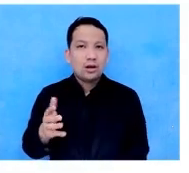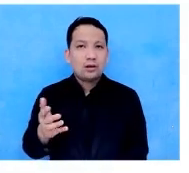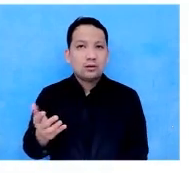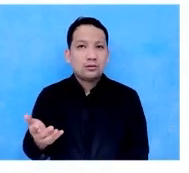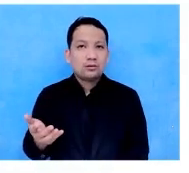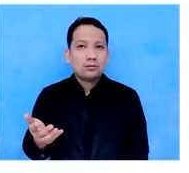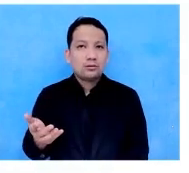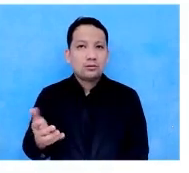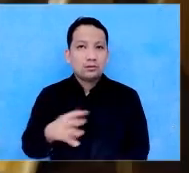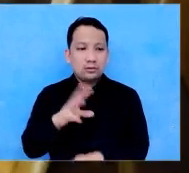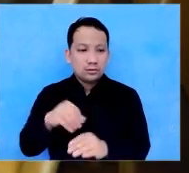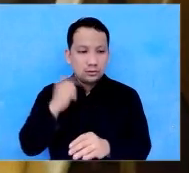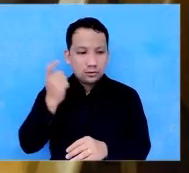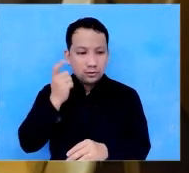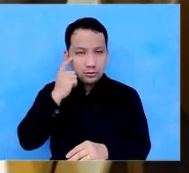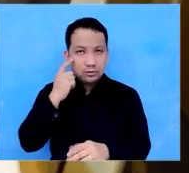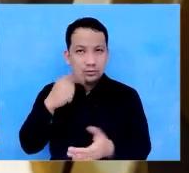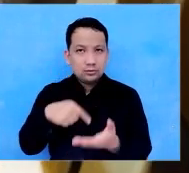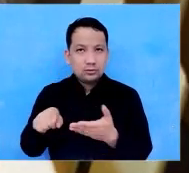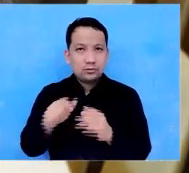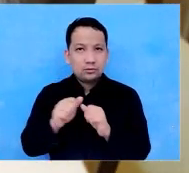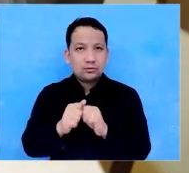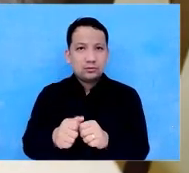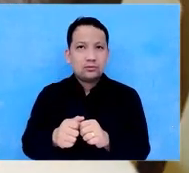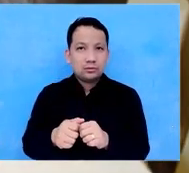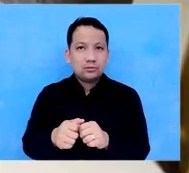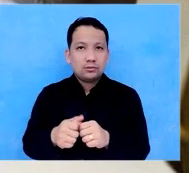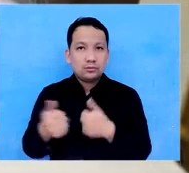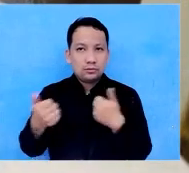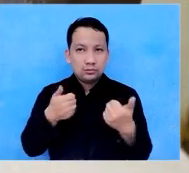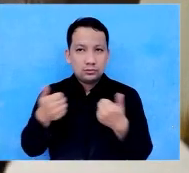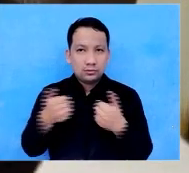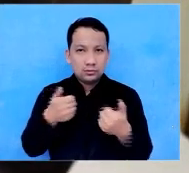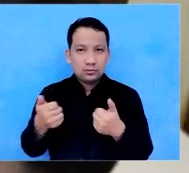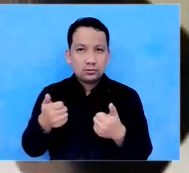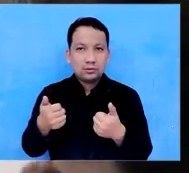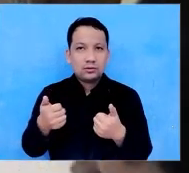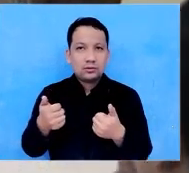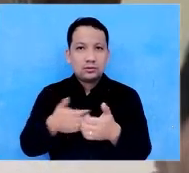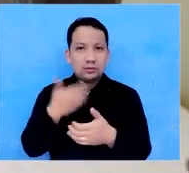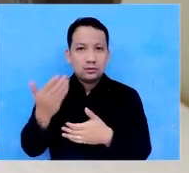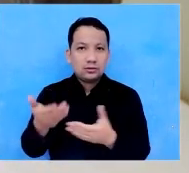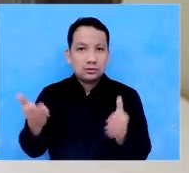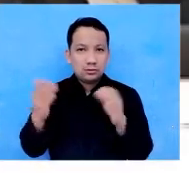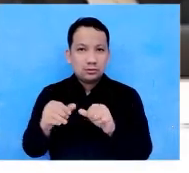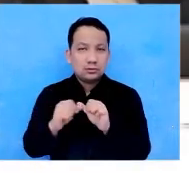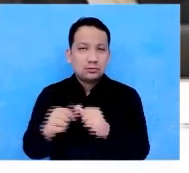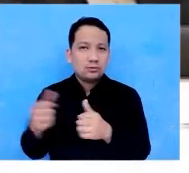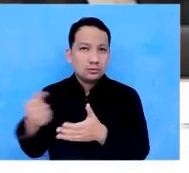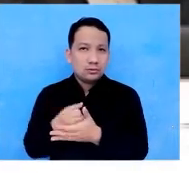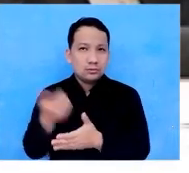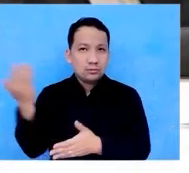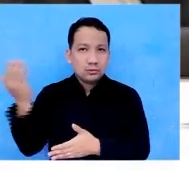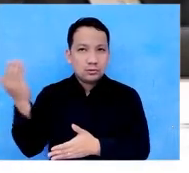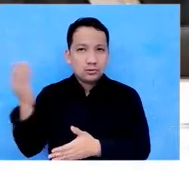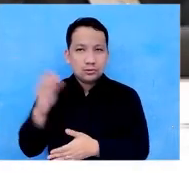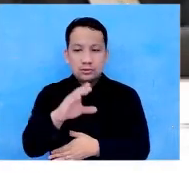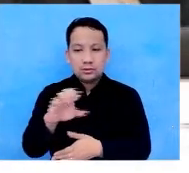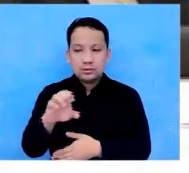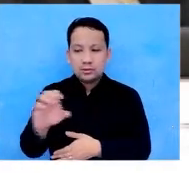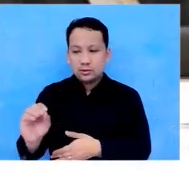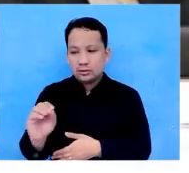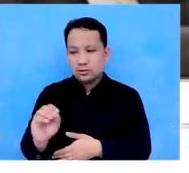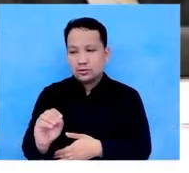that the government is paying for. We try to be complete. When is the next chance we will get to speak to CEOs of